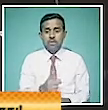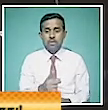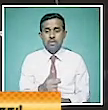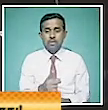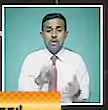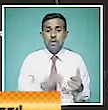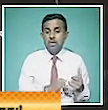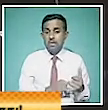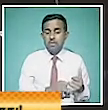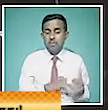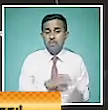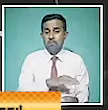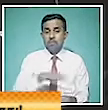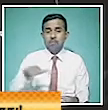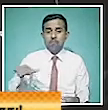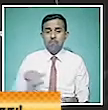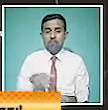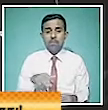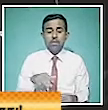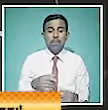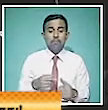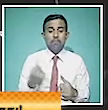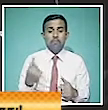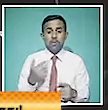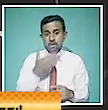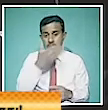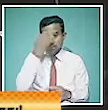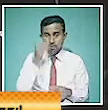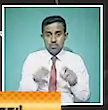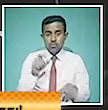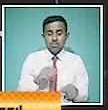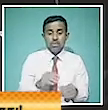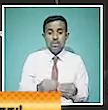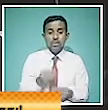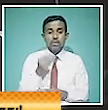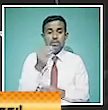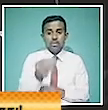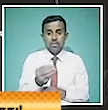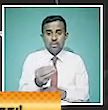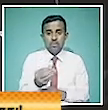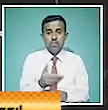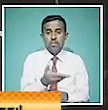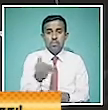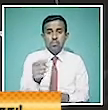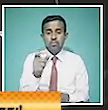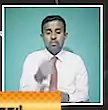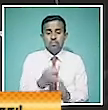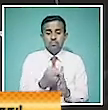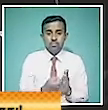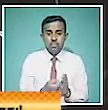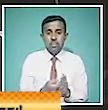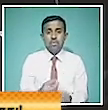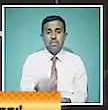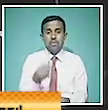சாய்ந்தமரதுக்கான சபையையும் ஏனைய தமிழ் மக்களுக்கான சபைகளையும் கொடுப்பதற்கு நீங்கள் ஆவண செய்ய வேண்டும் என்று கேட்டு விடைபெறுகின்றேன். நன்றி.